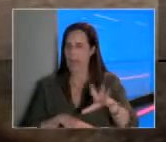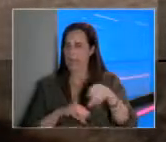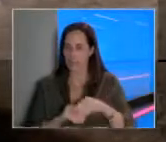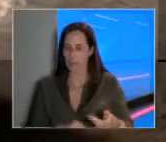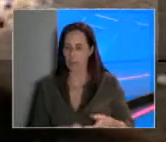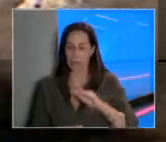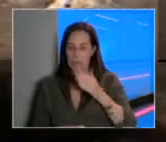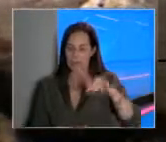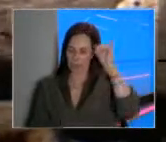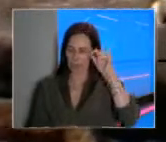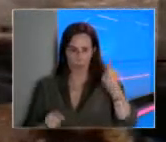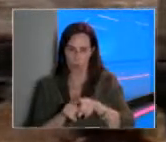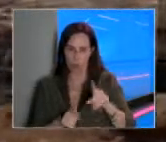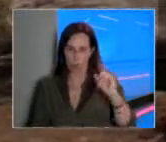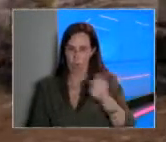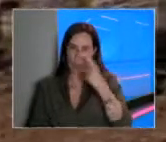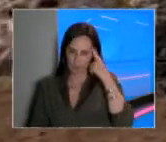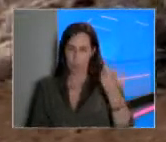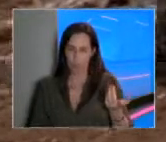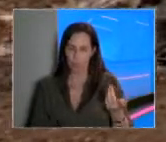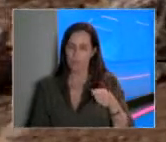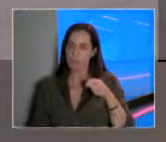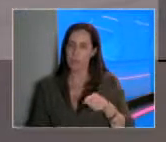לספח. בקעת הירדן, כמו שכולכם יודעים,